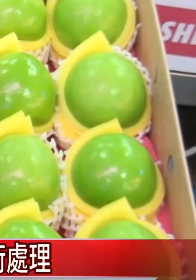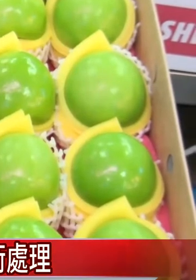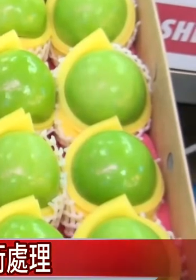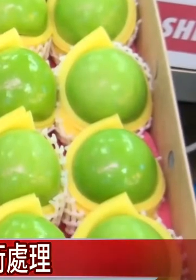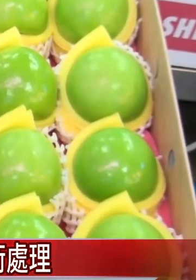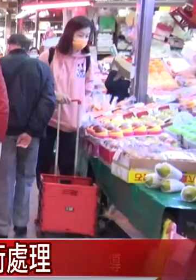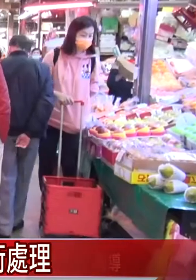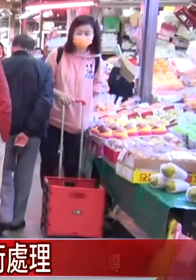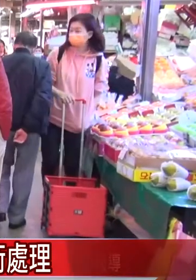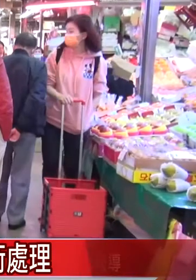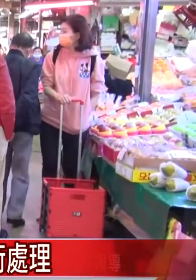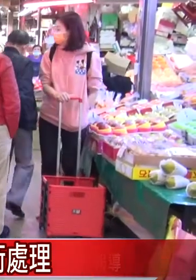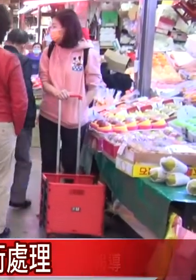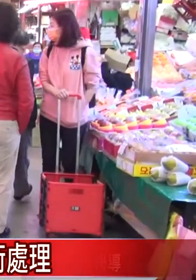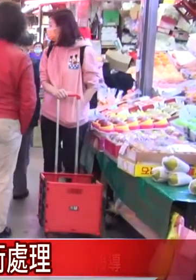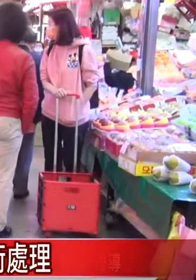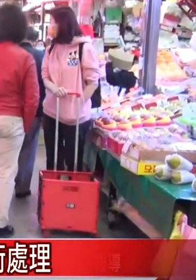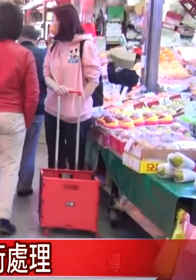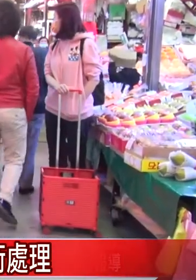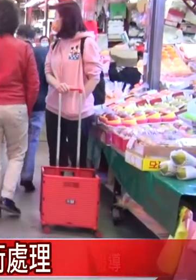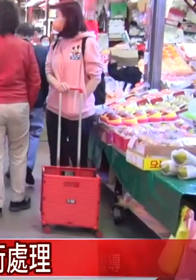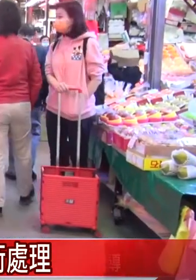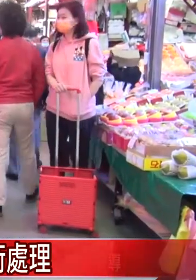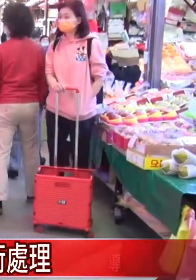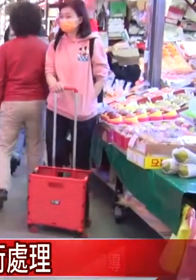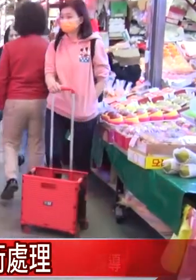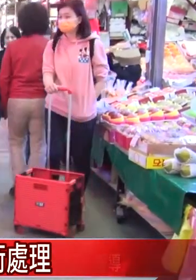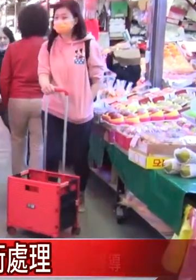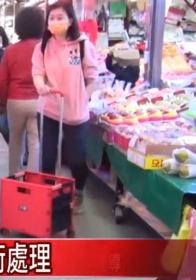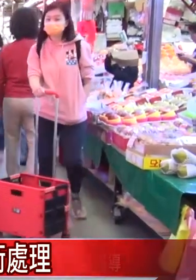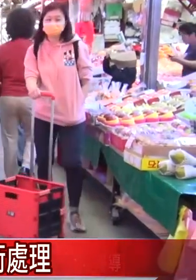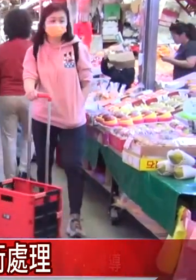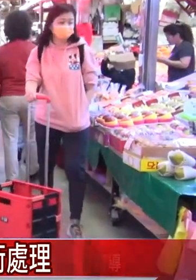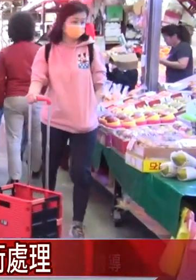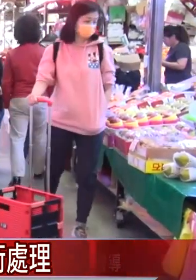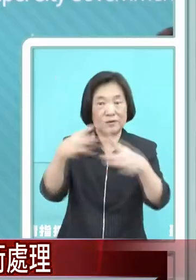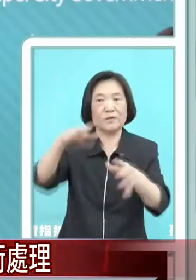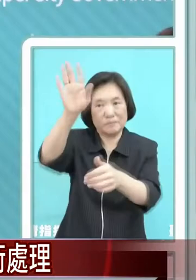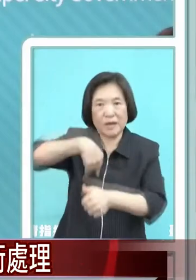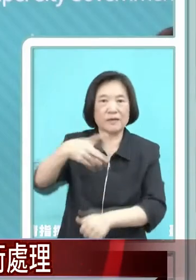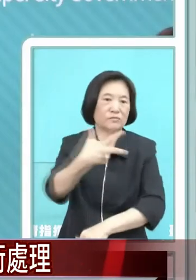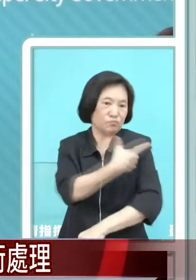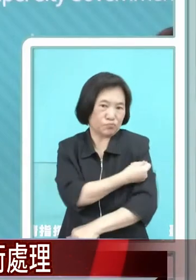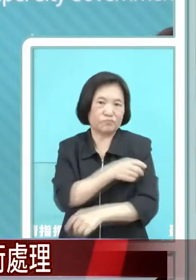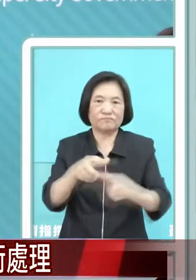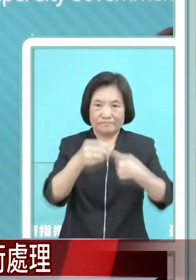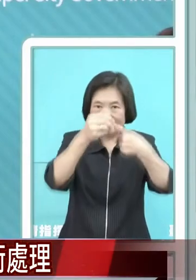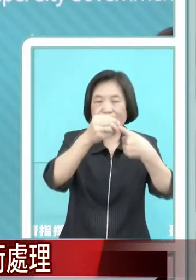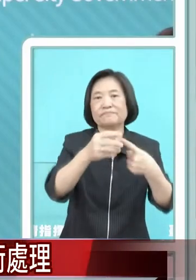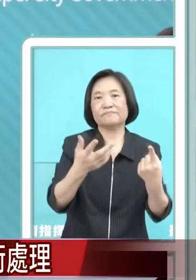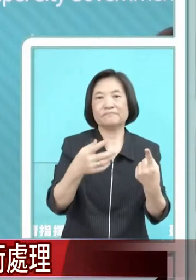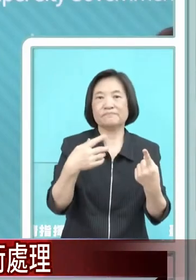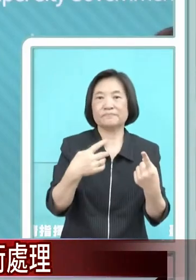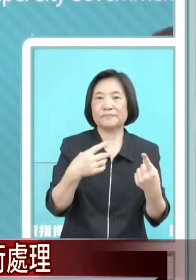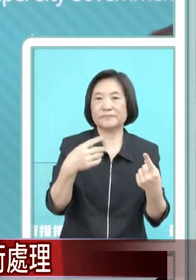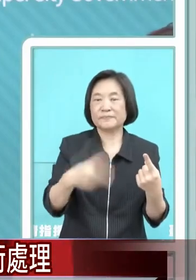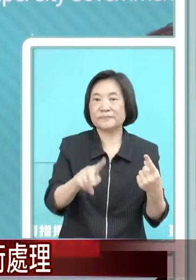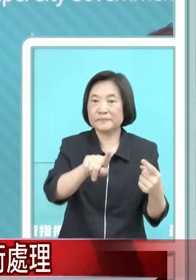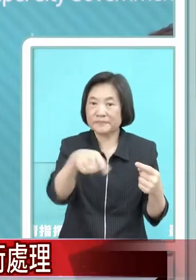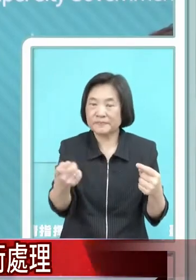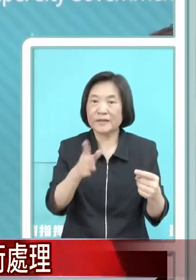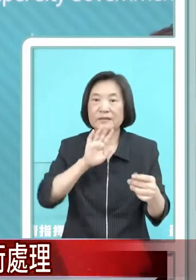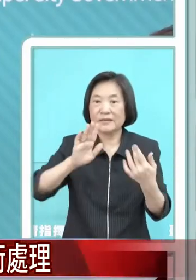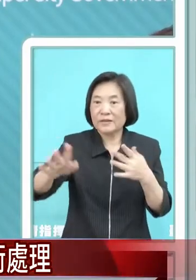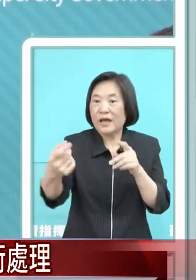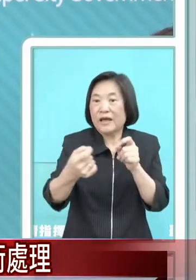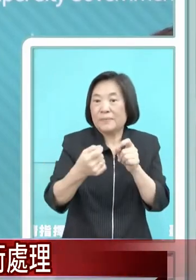经做快筛的，我们今天就先把它抓来，你知道先疫苗全部给他打第一轮。那再来就是那个最外